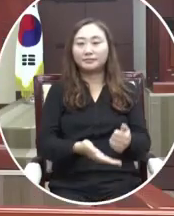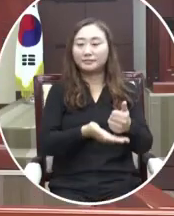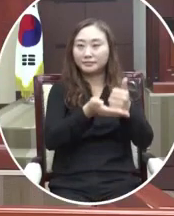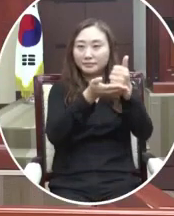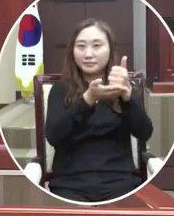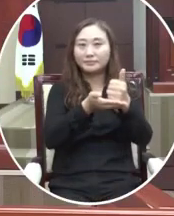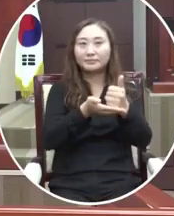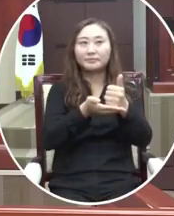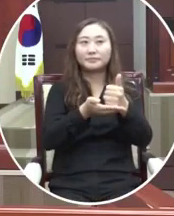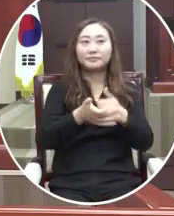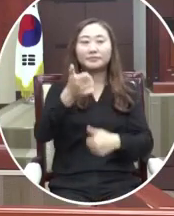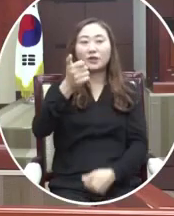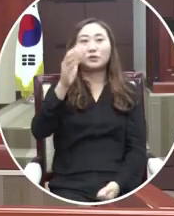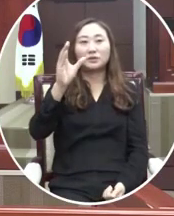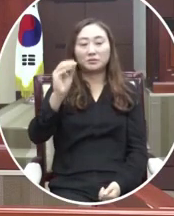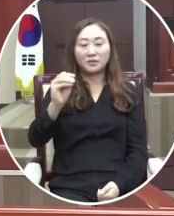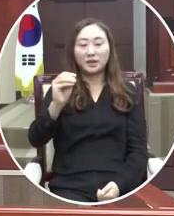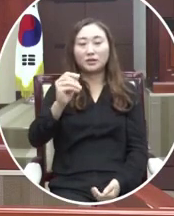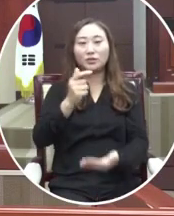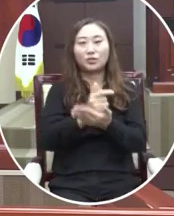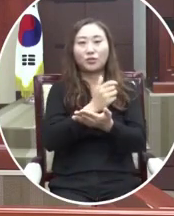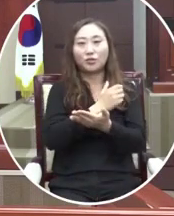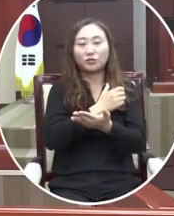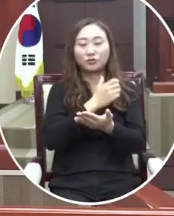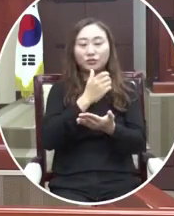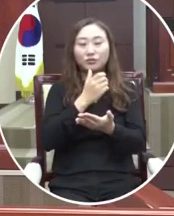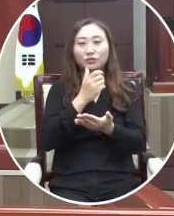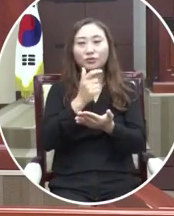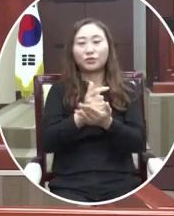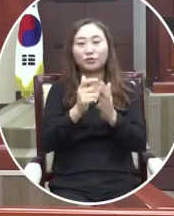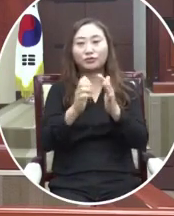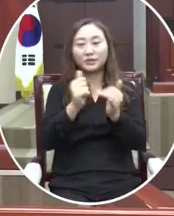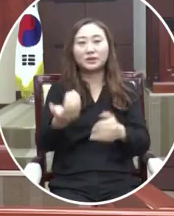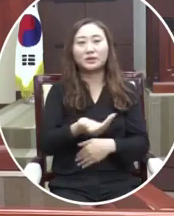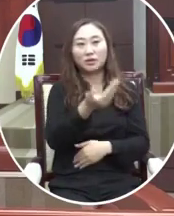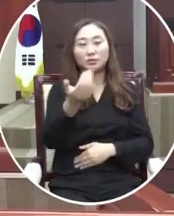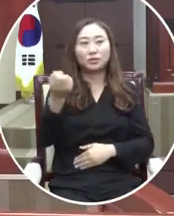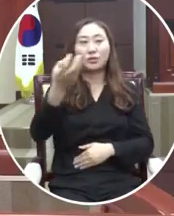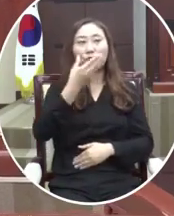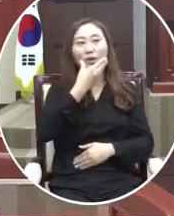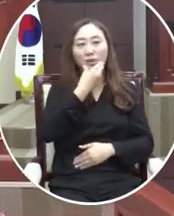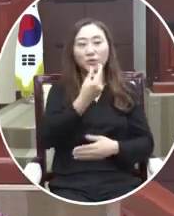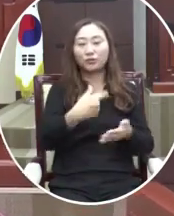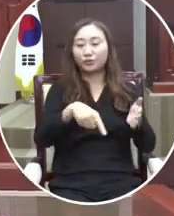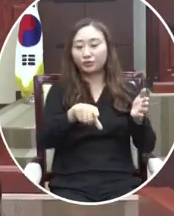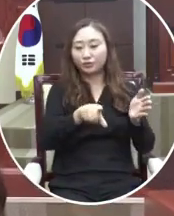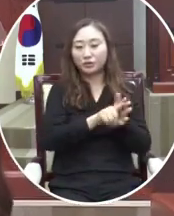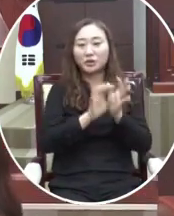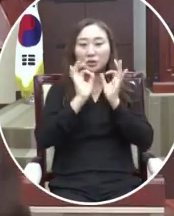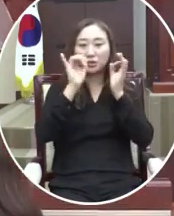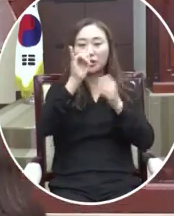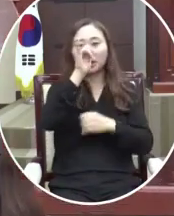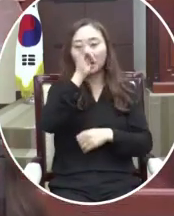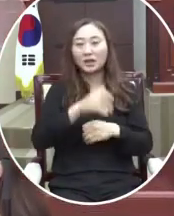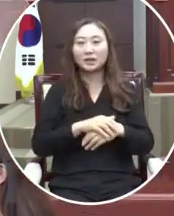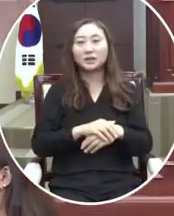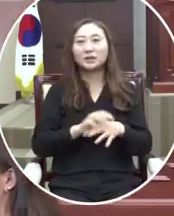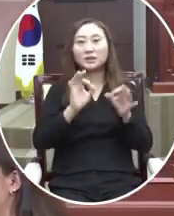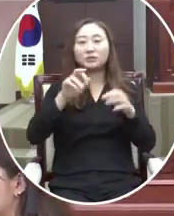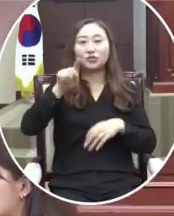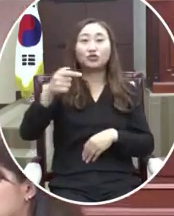예 존경하는 심만 노원 구민 여러분 그리고 구민의 행복을 위해 으시는 김준성 의장님과 의원님